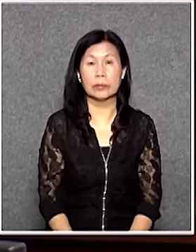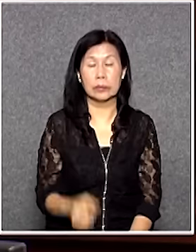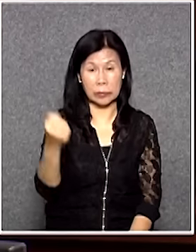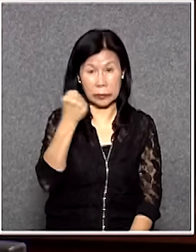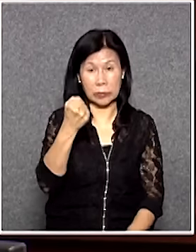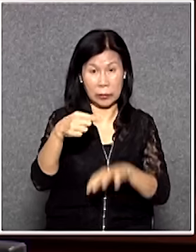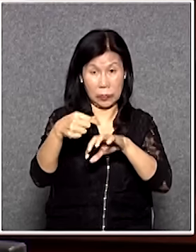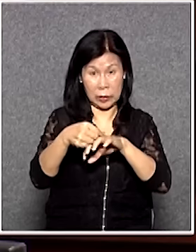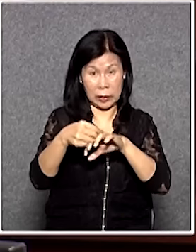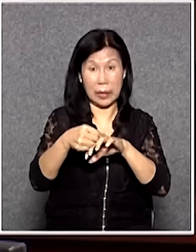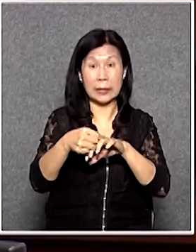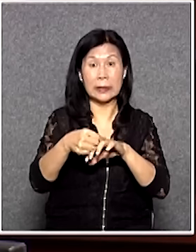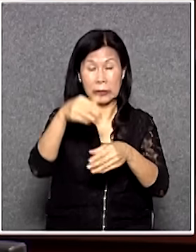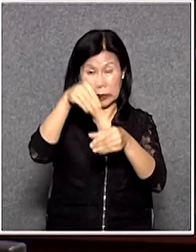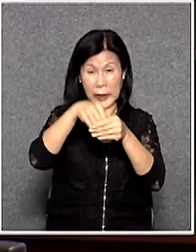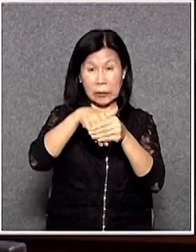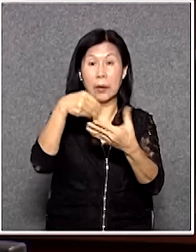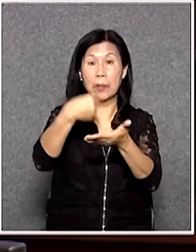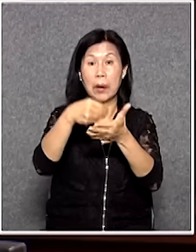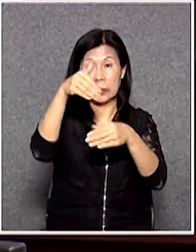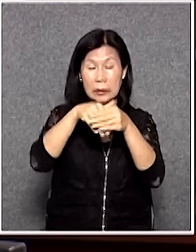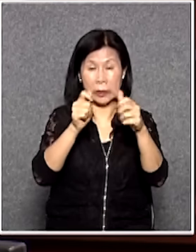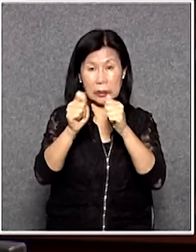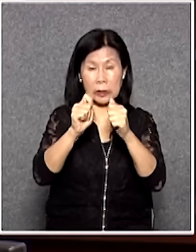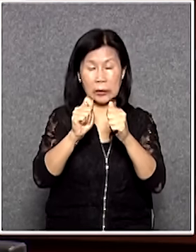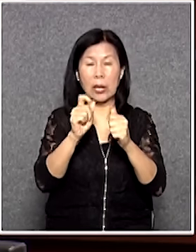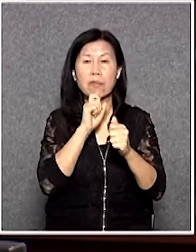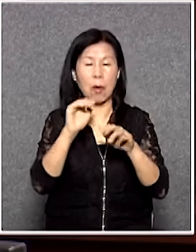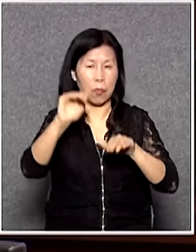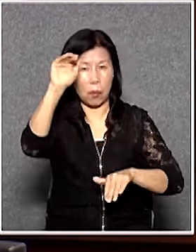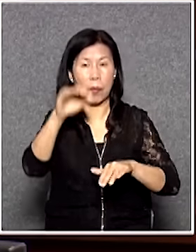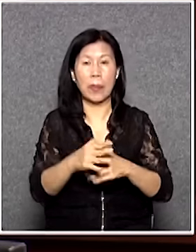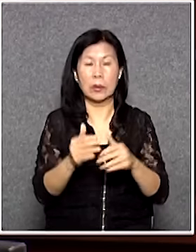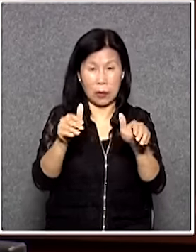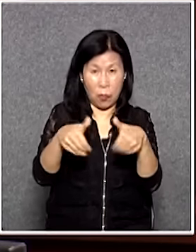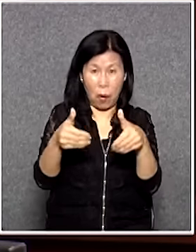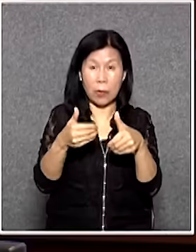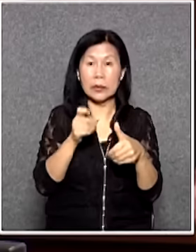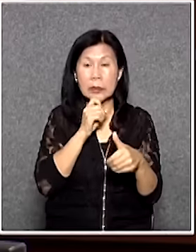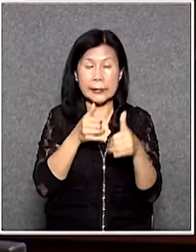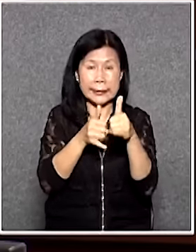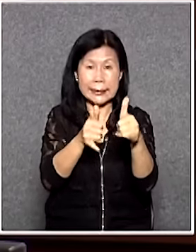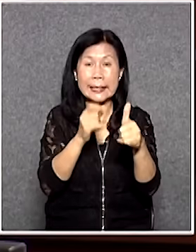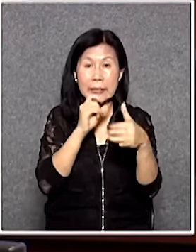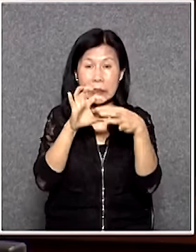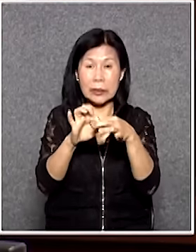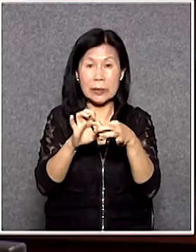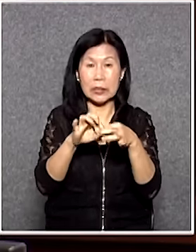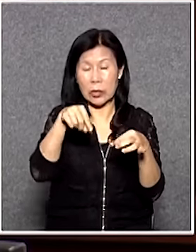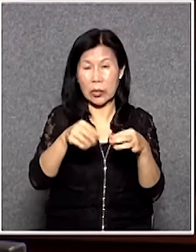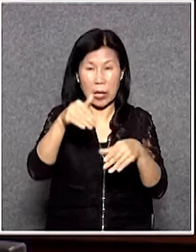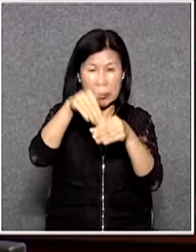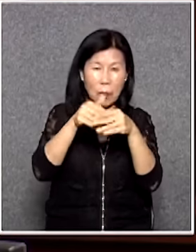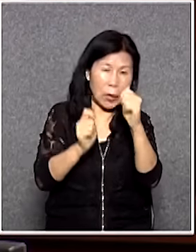金投资在股票资产的比例偏高，这个使到回报呢就要跟随一个所谓大市波